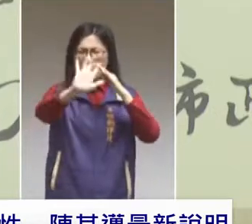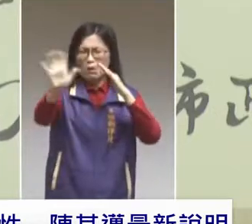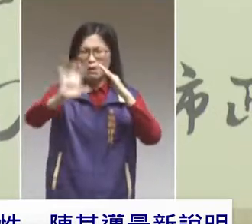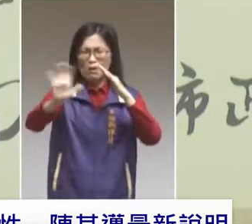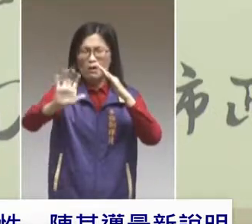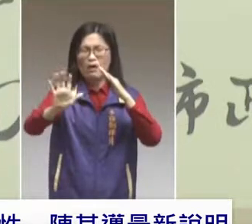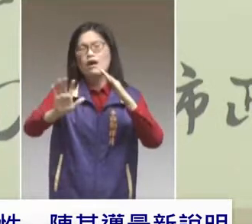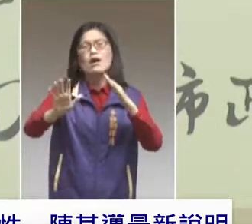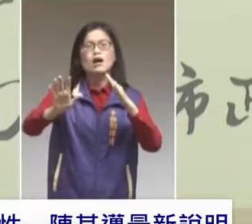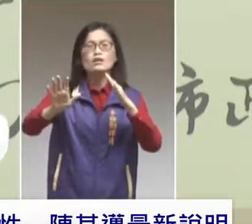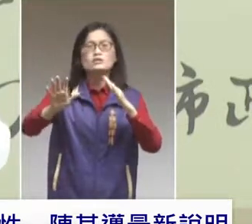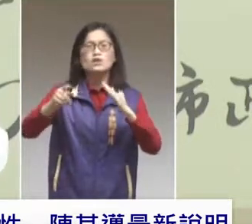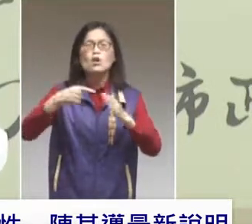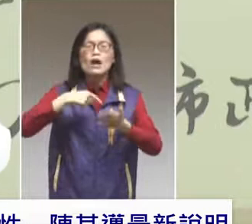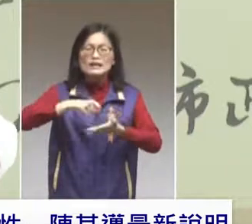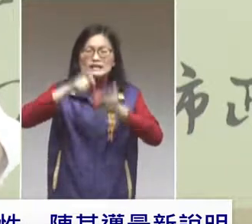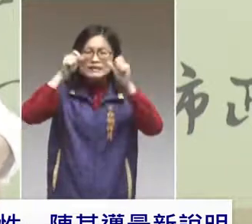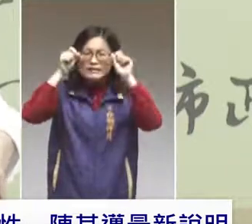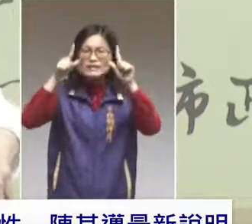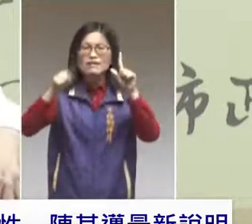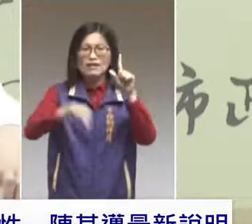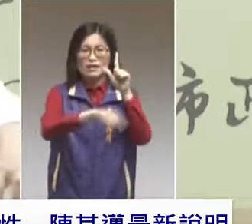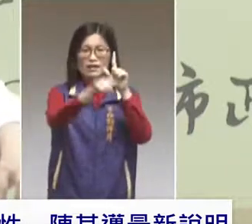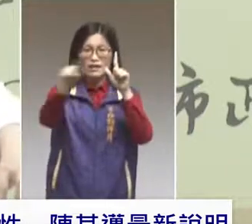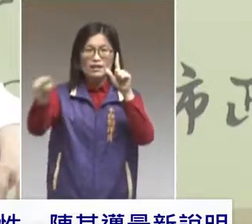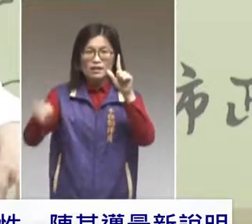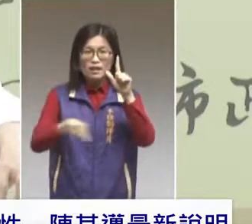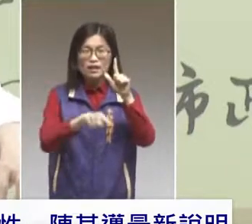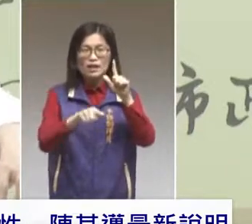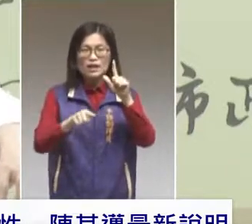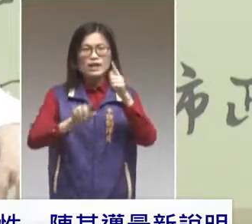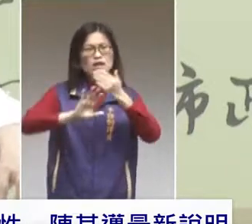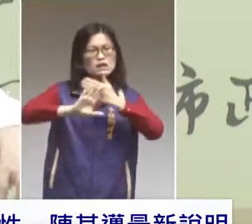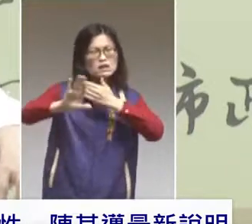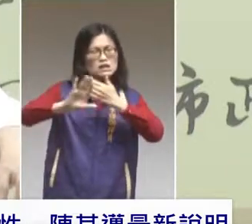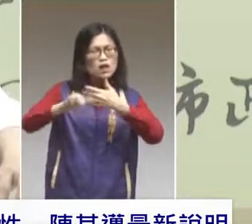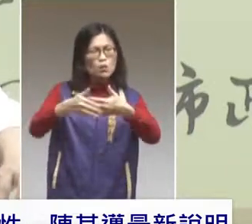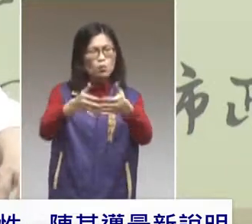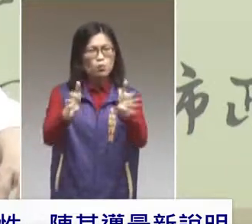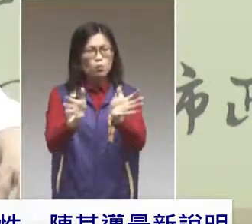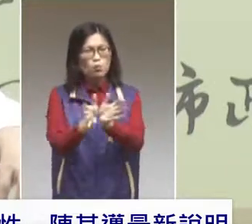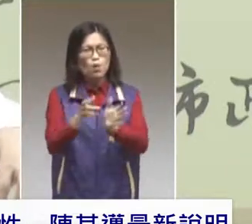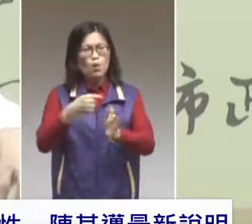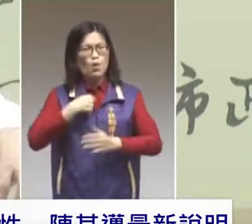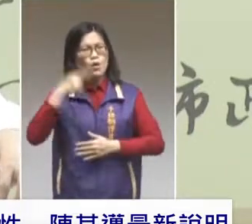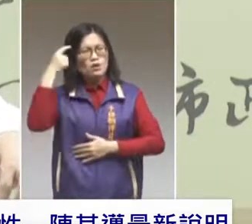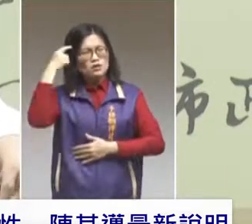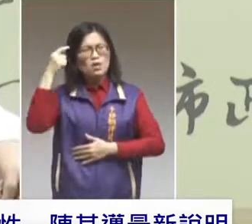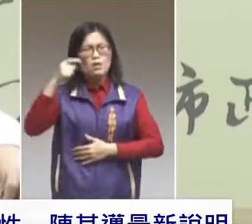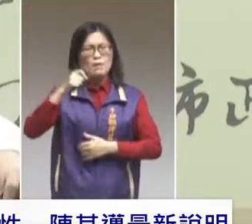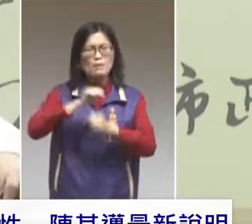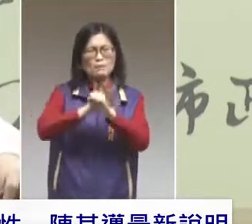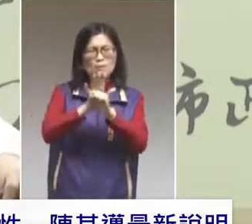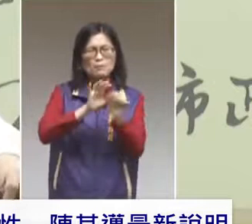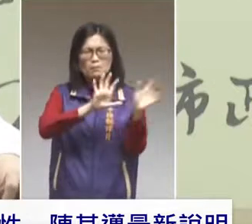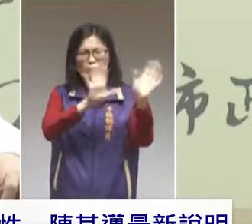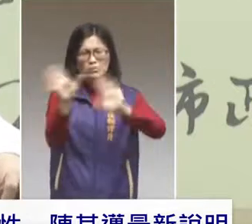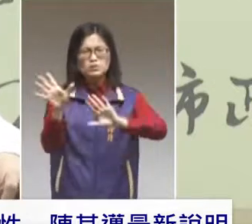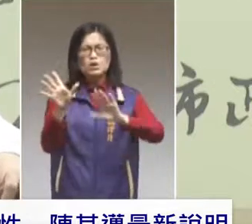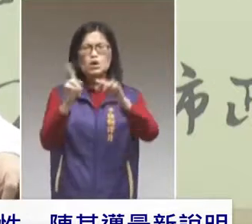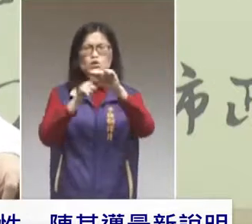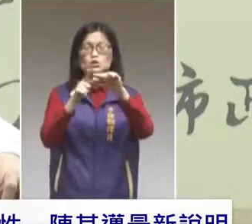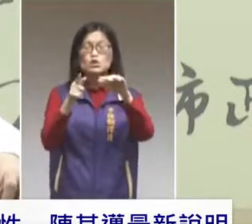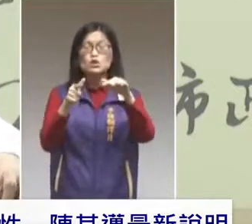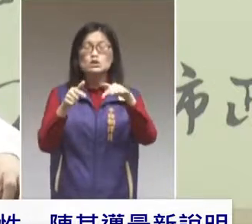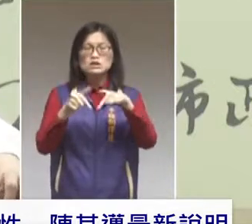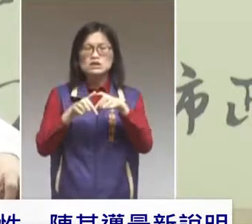门这个也是要跟大家做一个小提醒那其他的这个部分，我